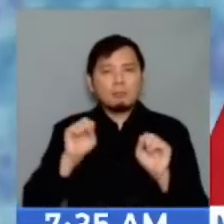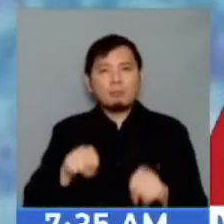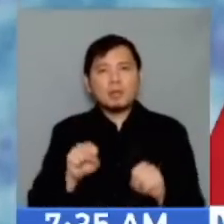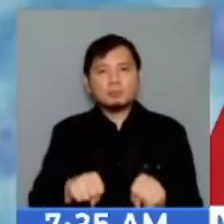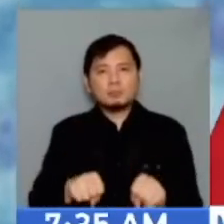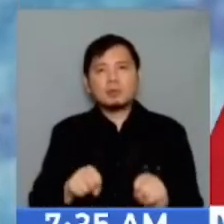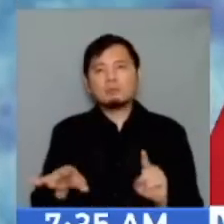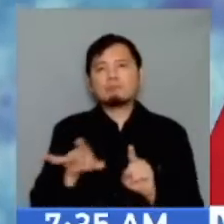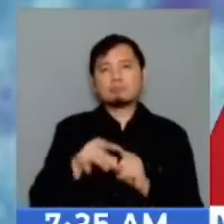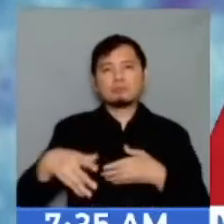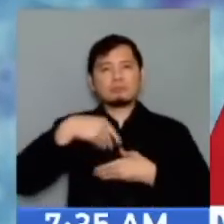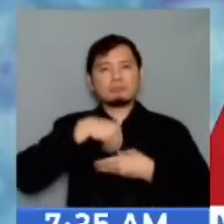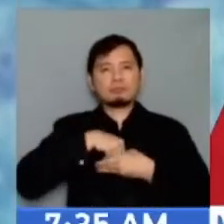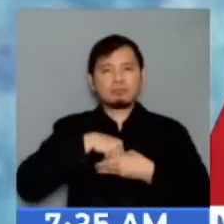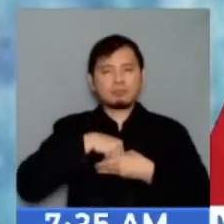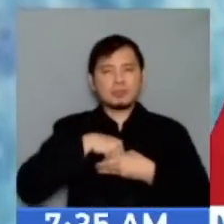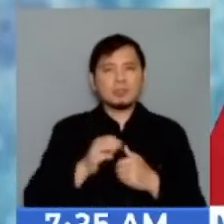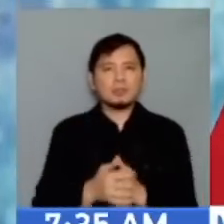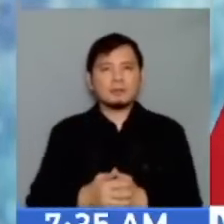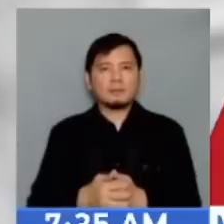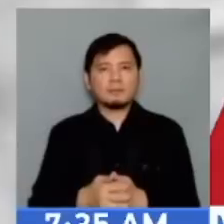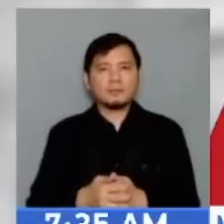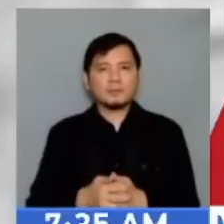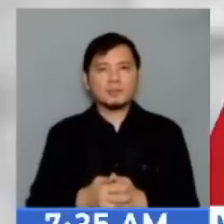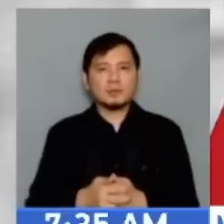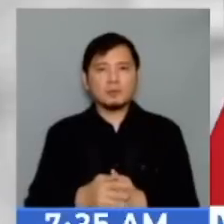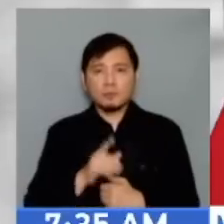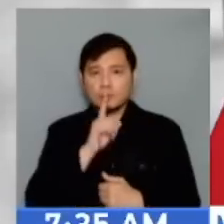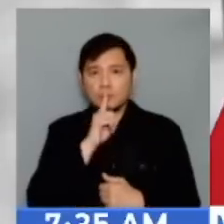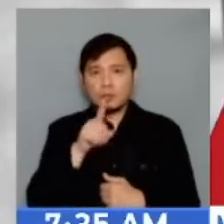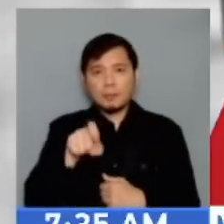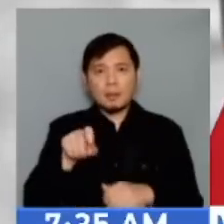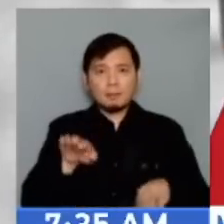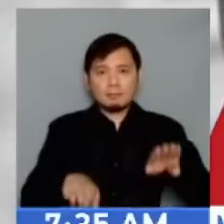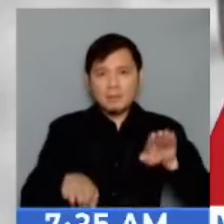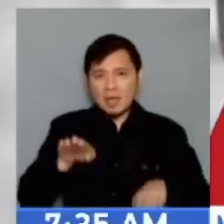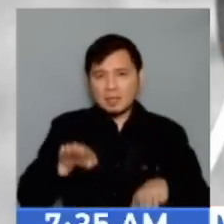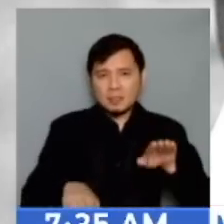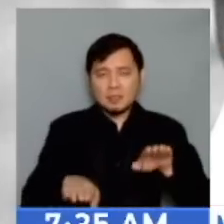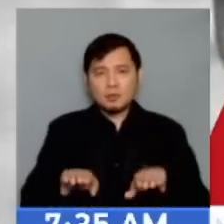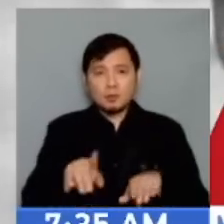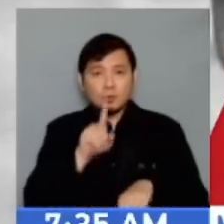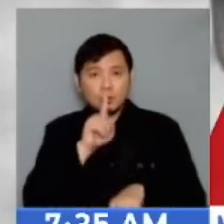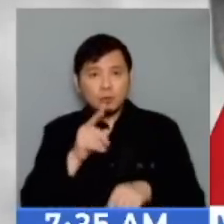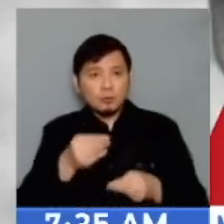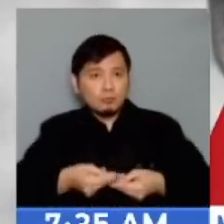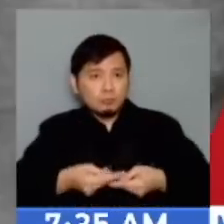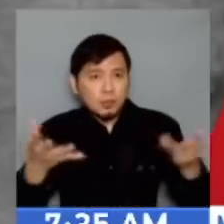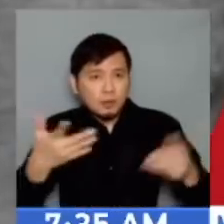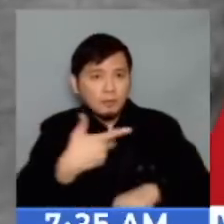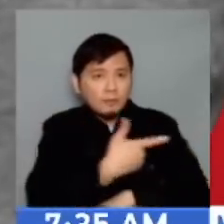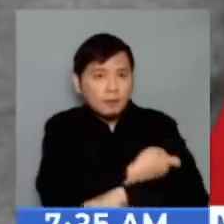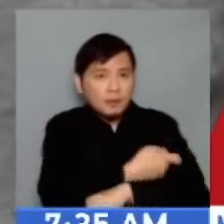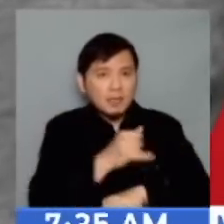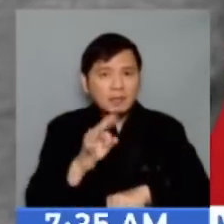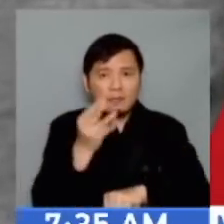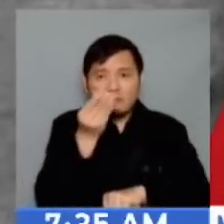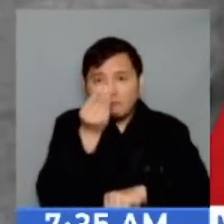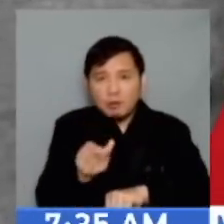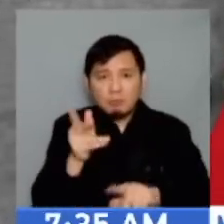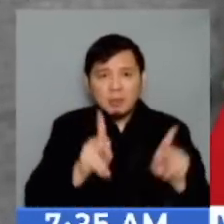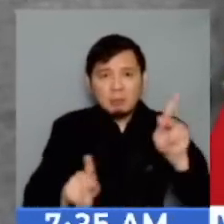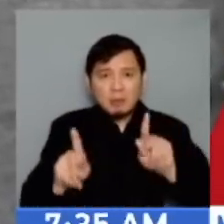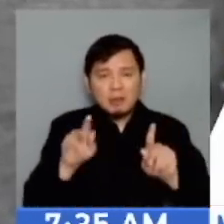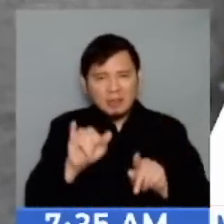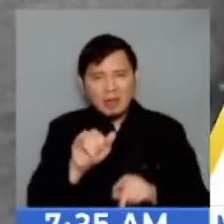Kaya binabalance talaga natin, magdi-deploy ba tayo ng live vaccine kung ganito lang kakonti yung cases, mm-hmm. is it worth the